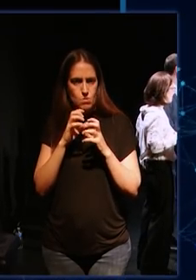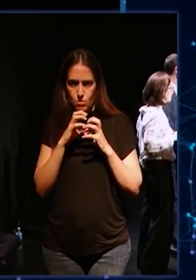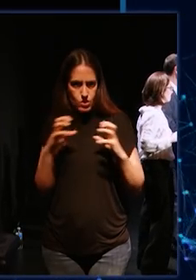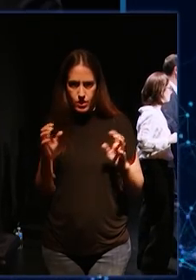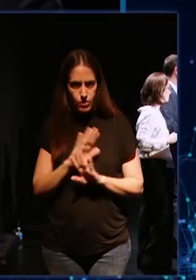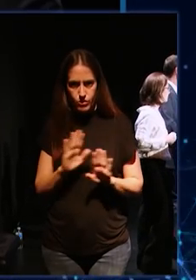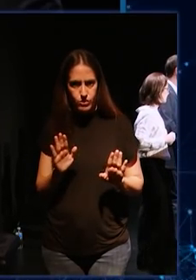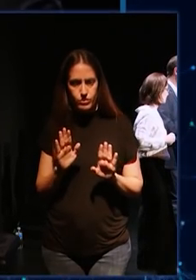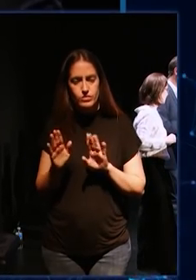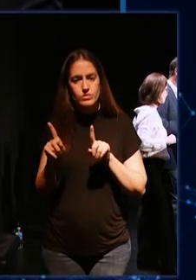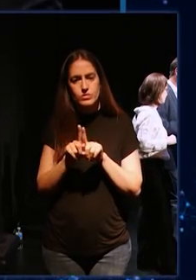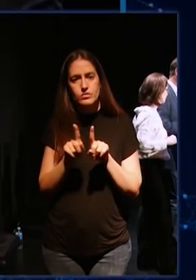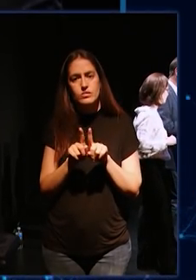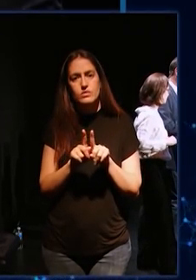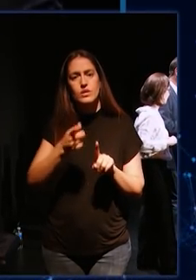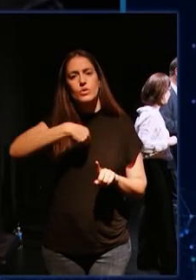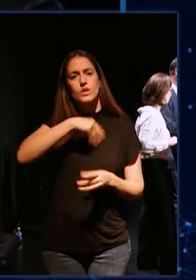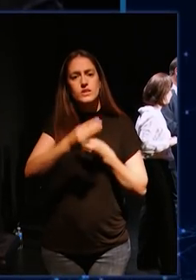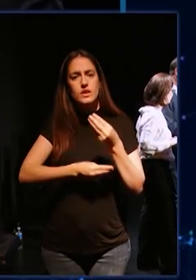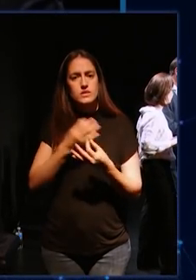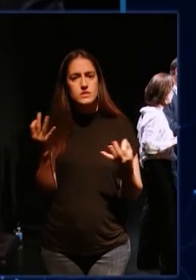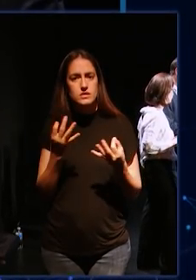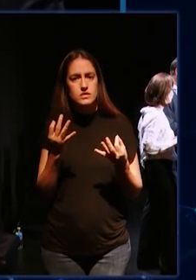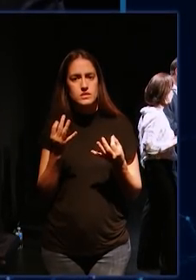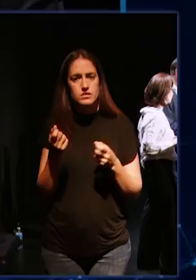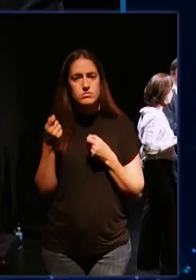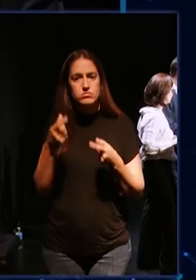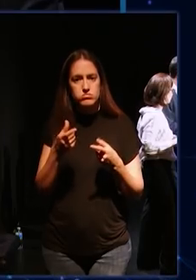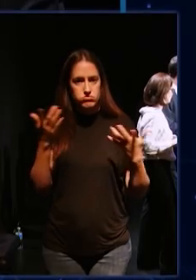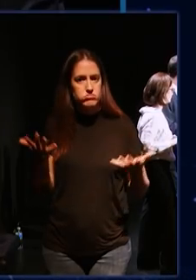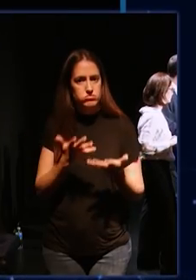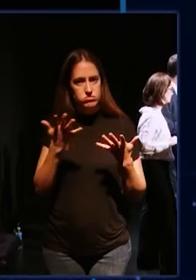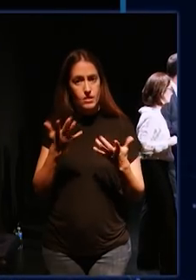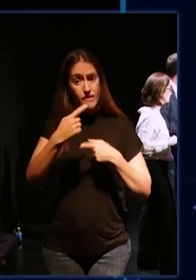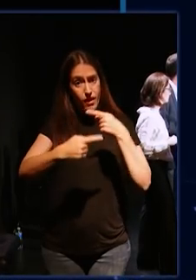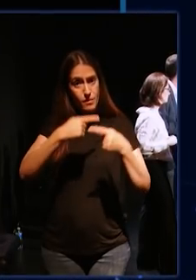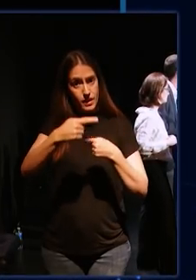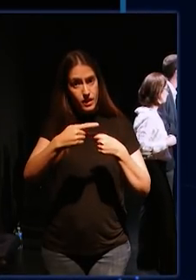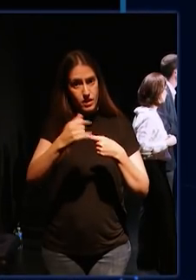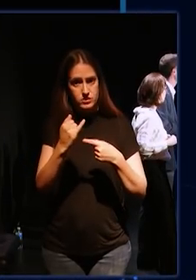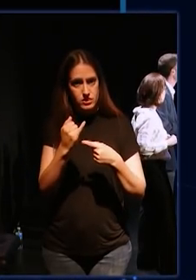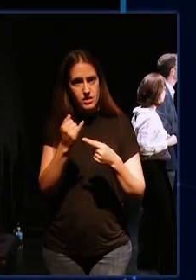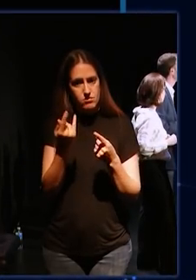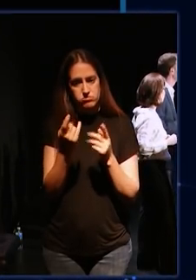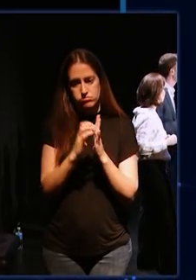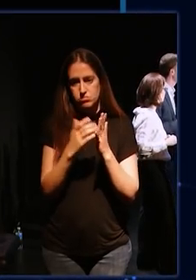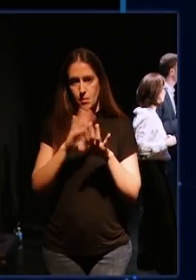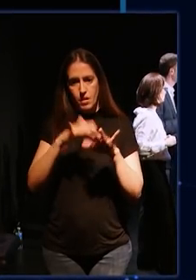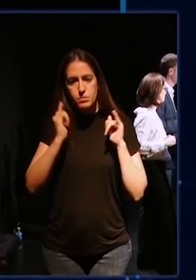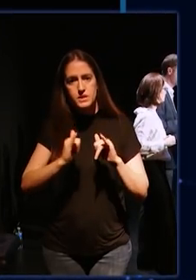cas, nosaltres el que farem és primer de tot fer activitats i donar incentius a les famílies perquè vagin a passejar i